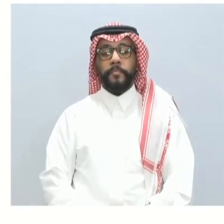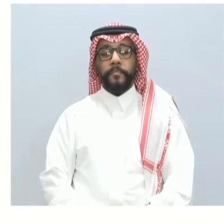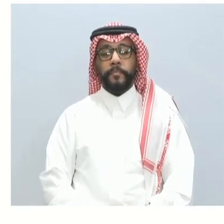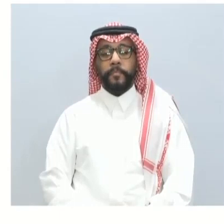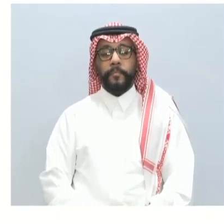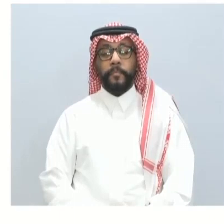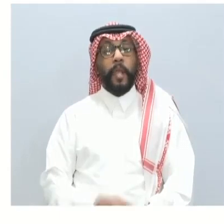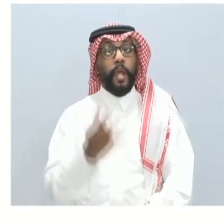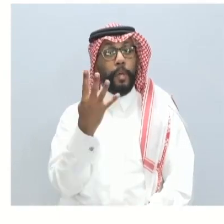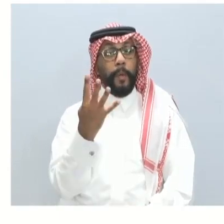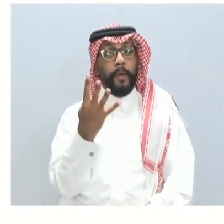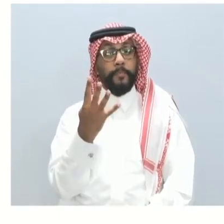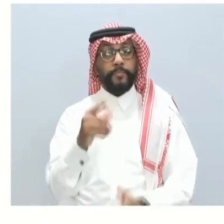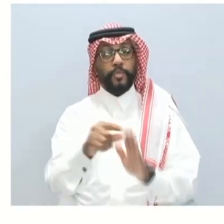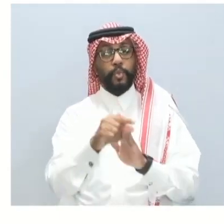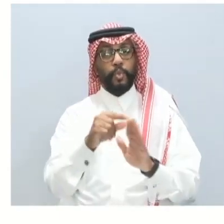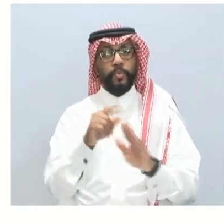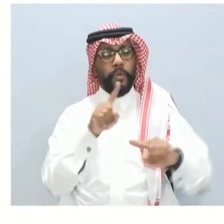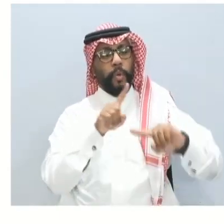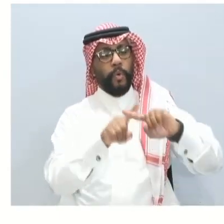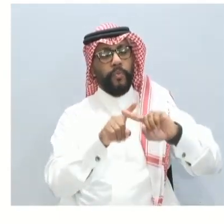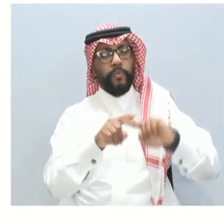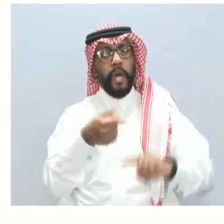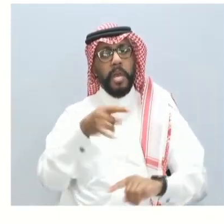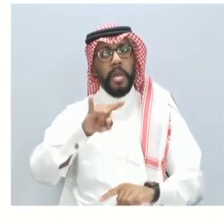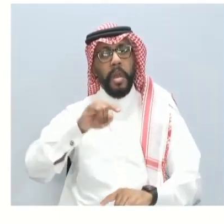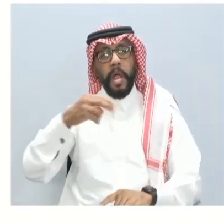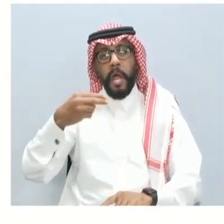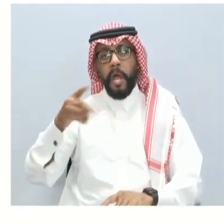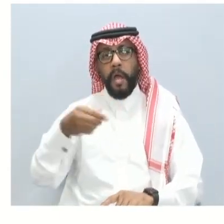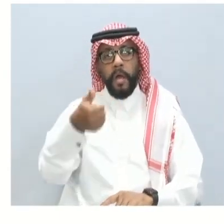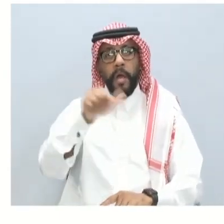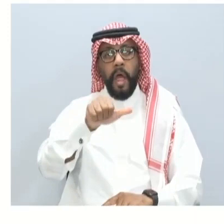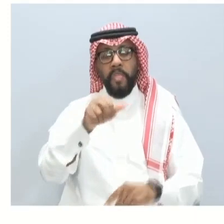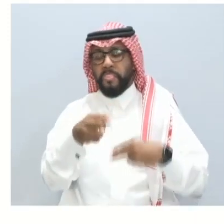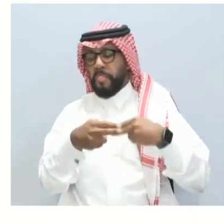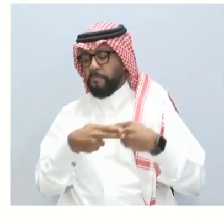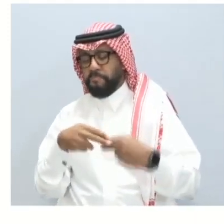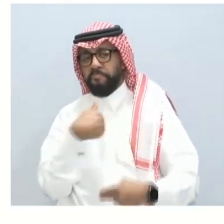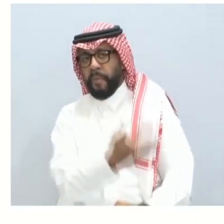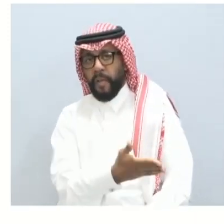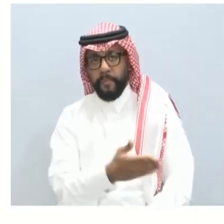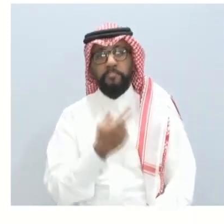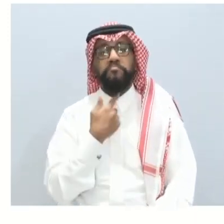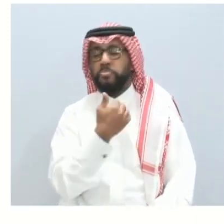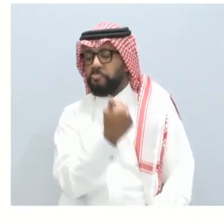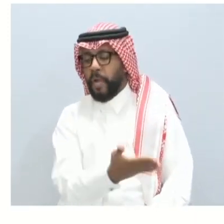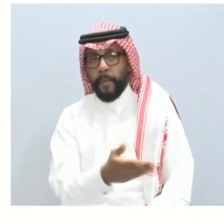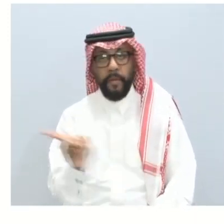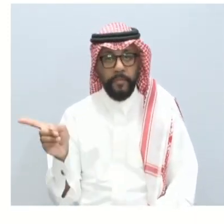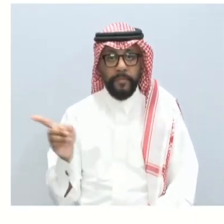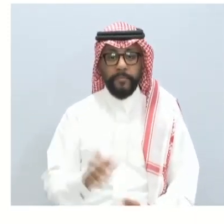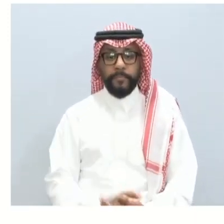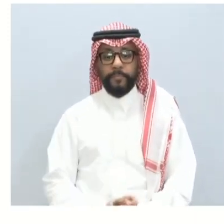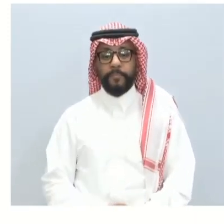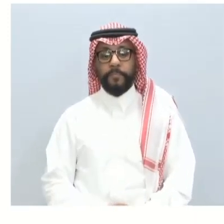الاكبر كفر الاعراض كفر الاعراض وهو الرابع من هذه الانواع كفر الاكبر